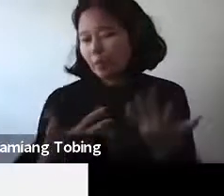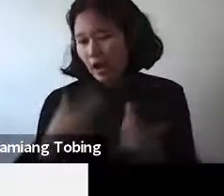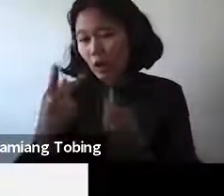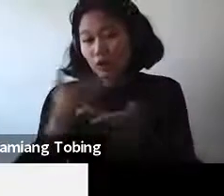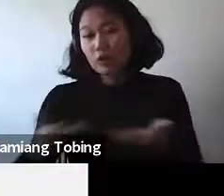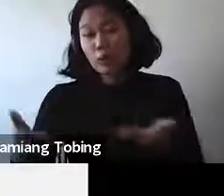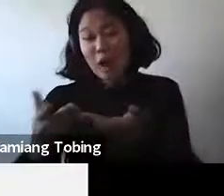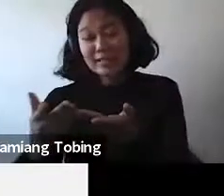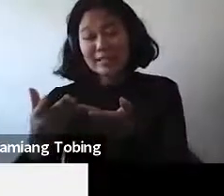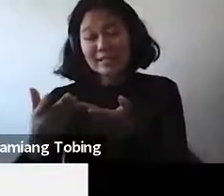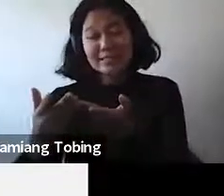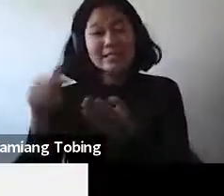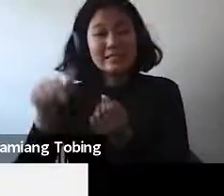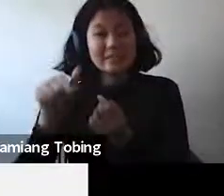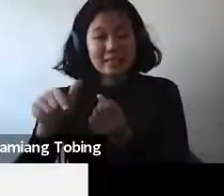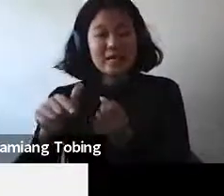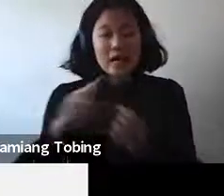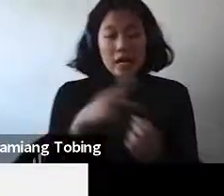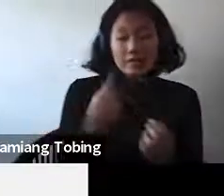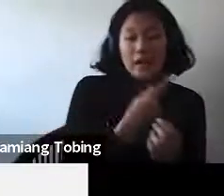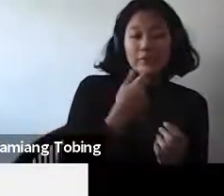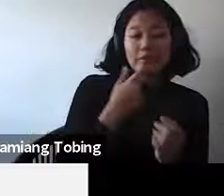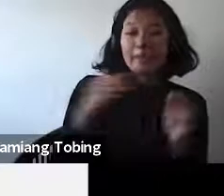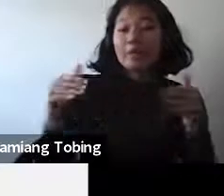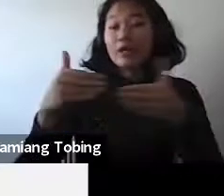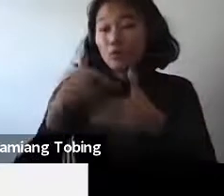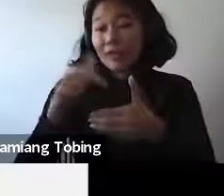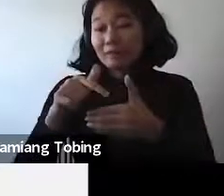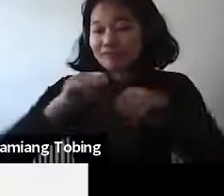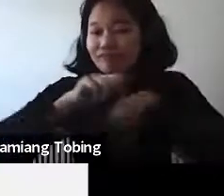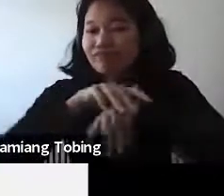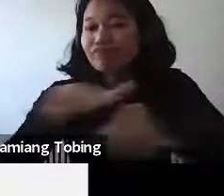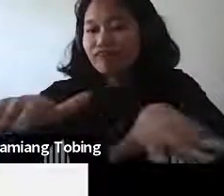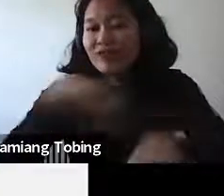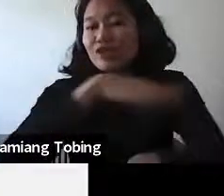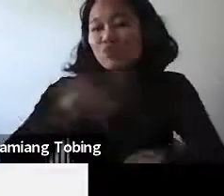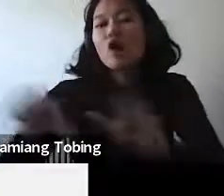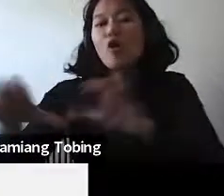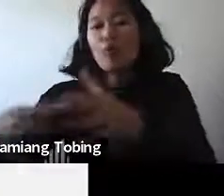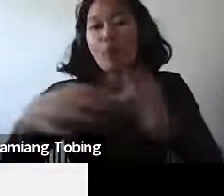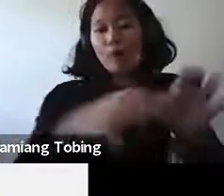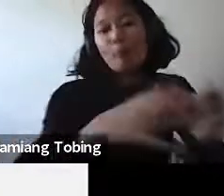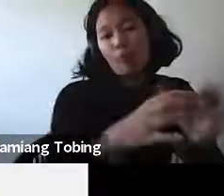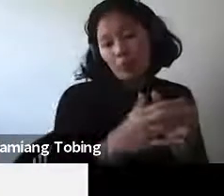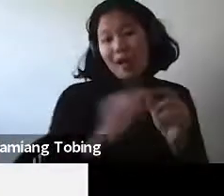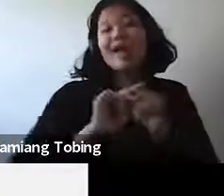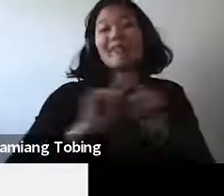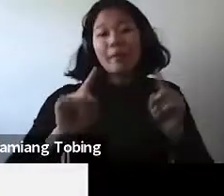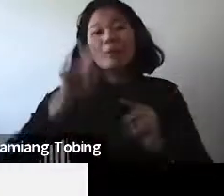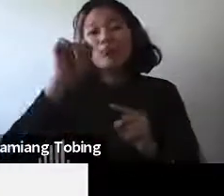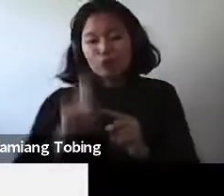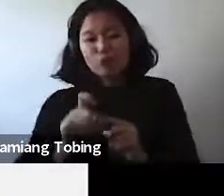kami, idealnya itu perlindungan diberikan menyeluruh kepada seluruh kelompok. Tetapi perlu juga